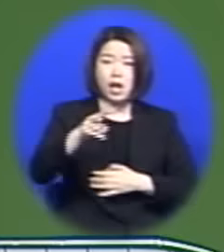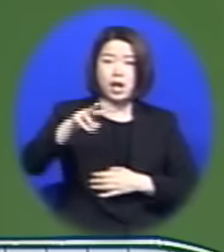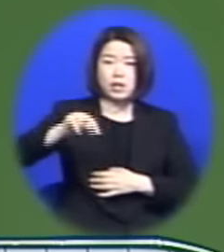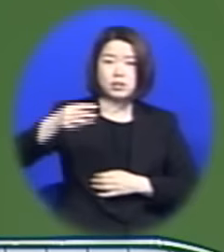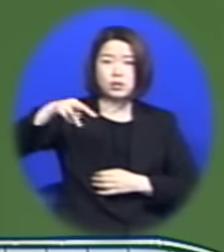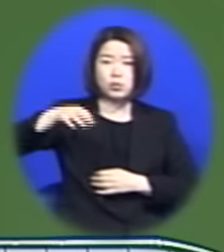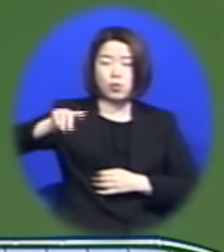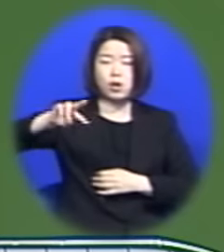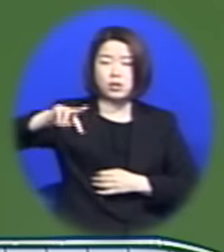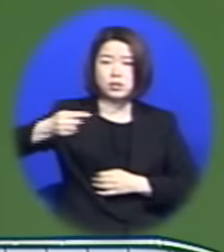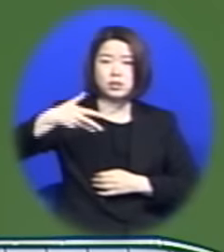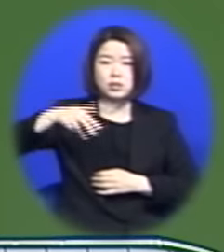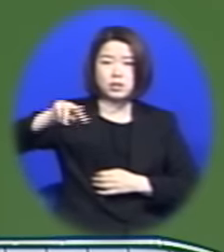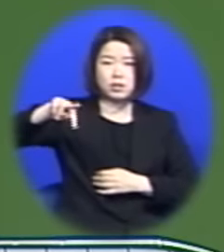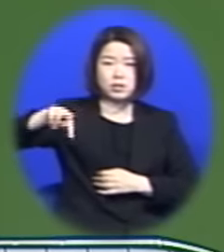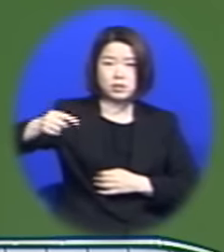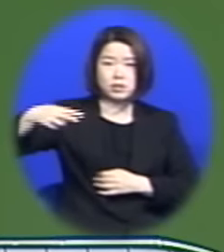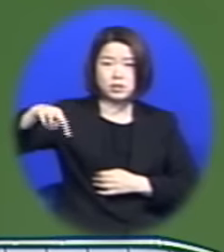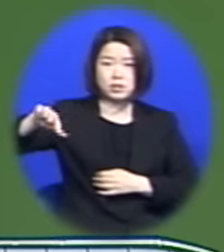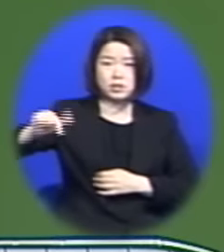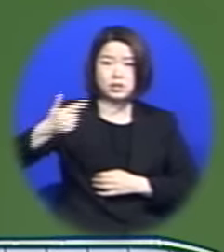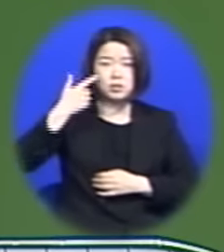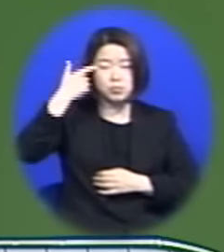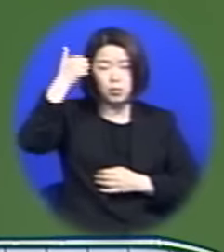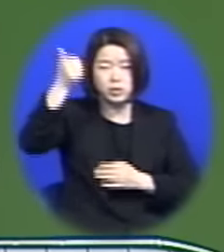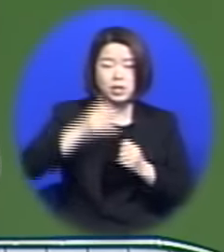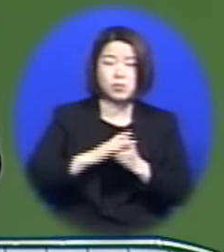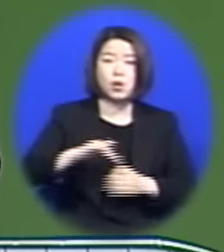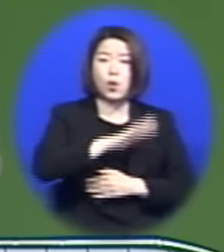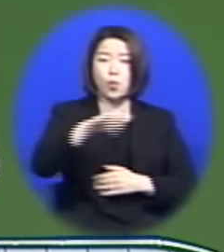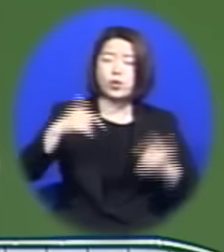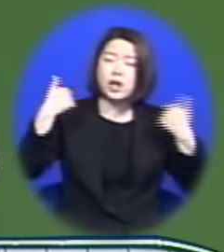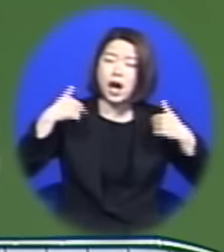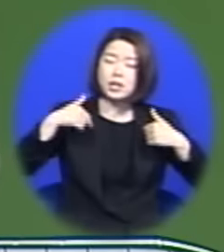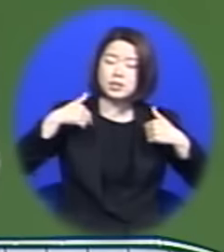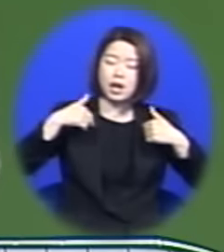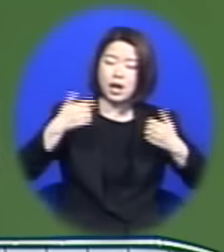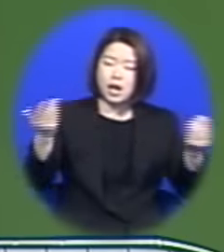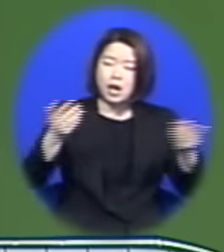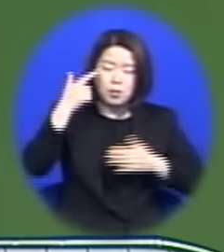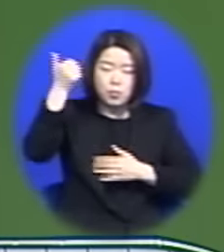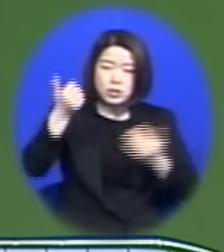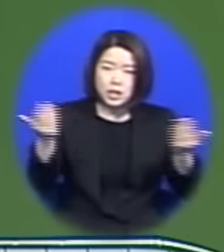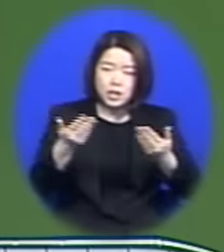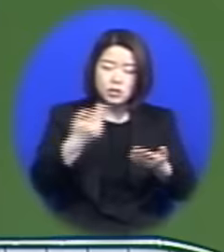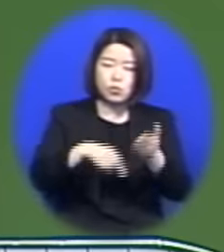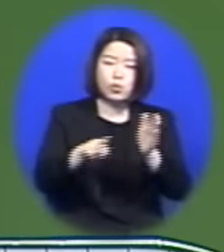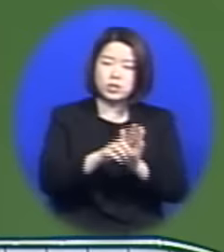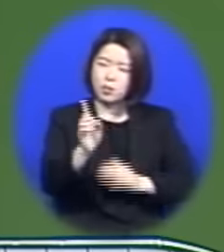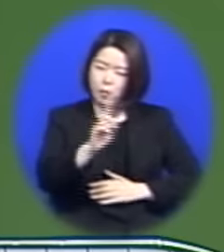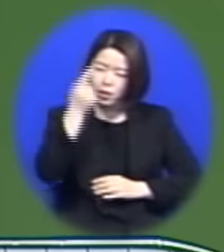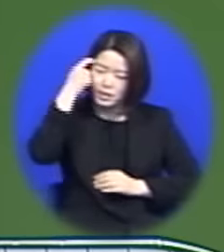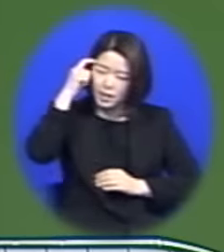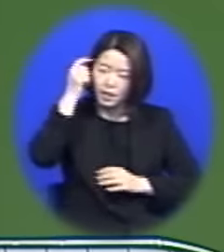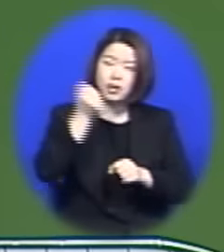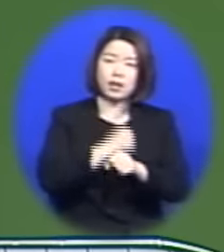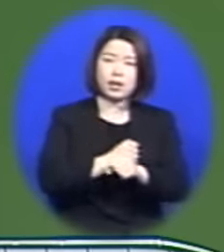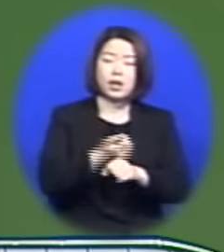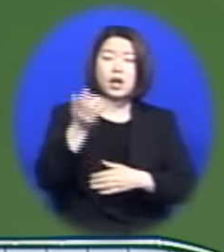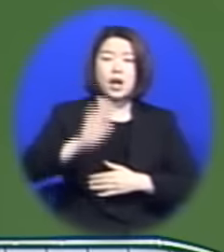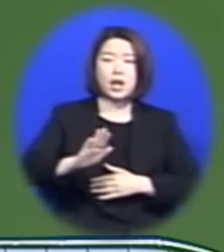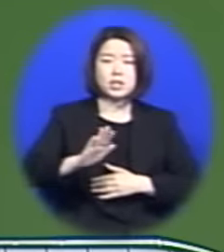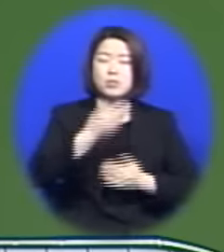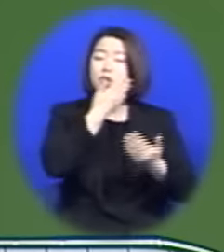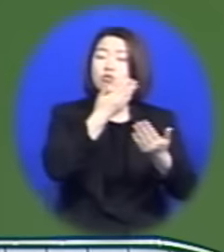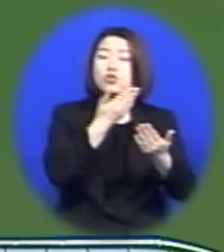이렇게 이야기했어요 우리는 늘 사역을 위해 무엇을 할 것인가를 생각한다 그러나 중요한 것은